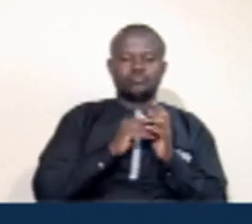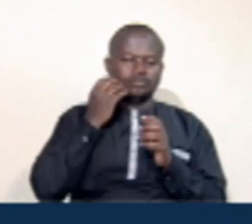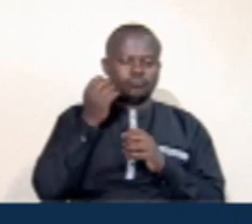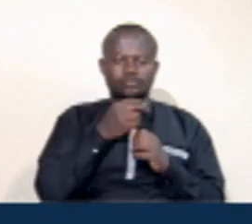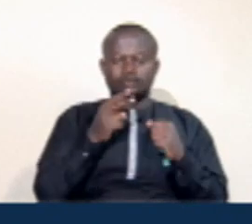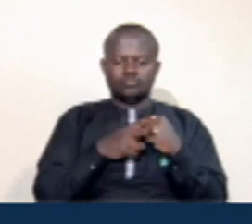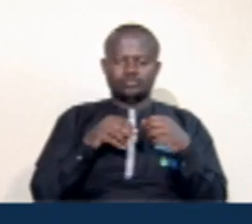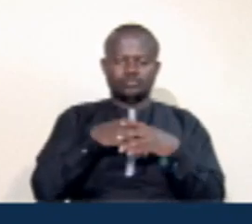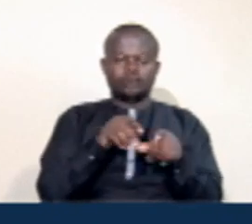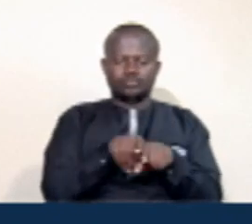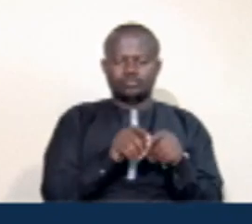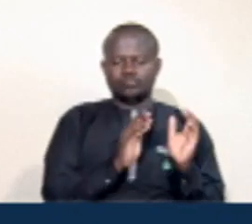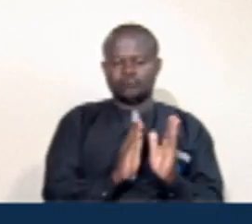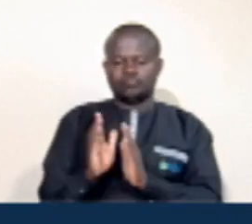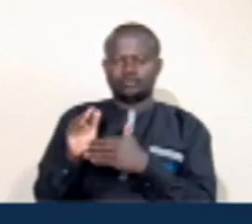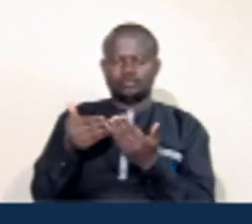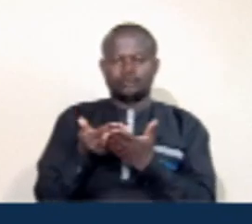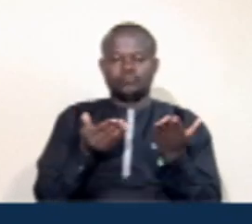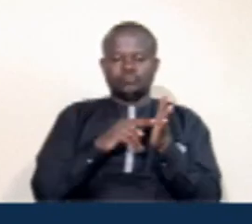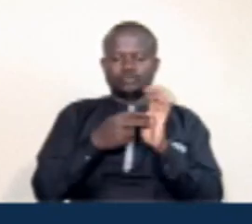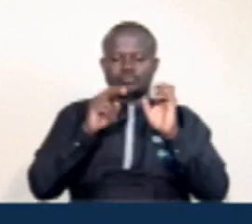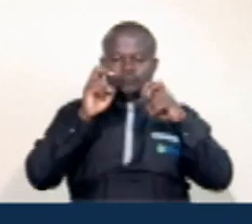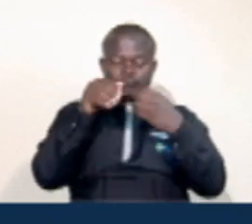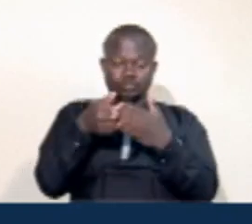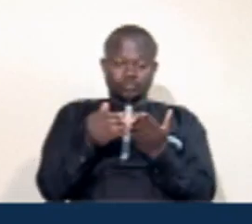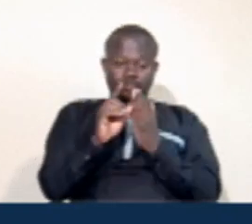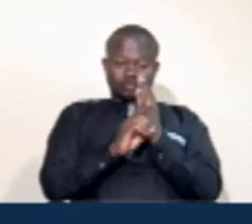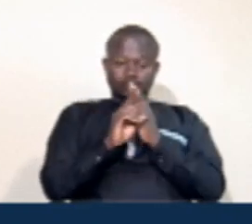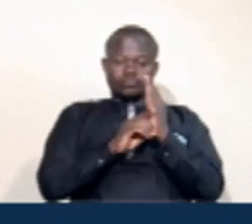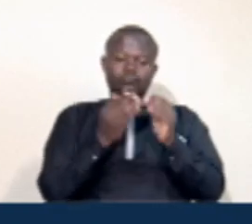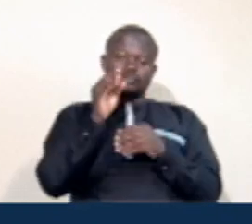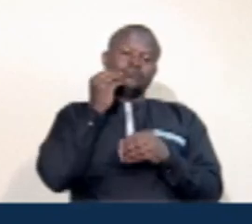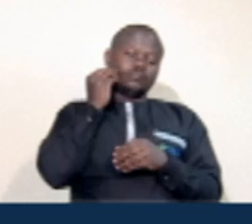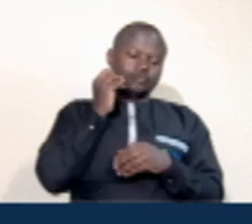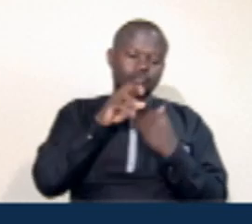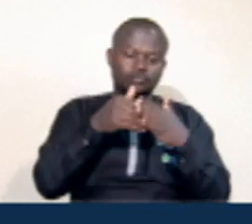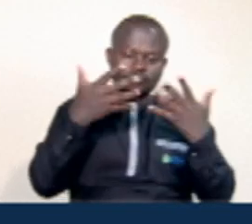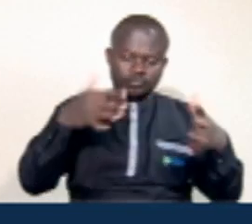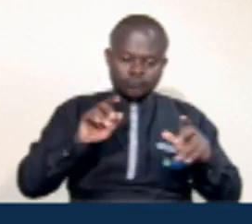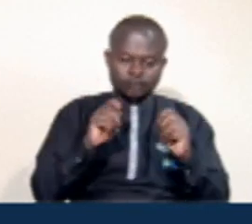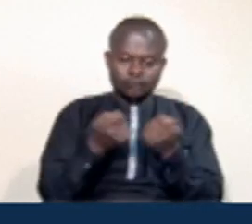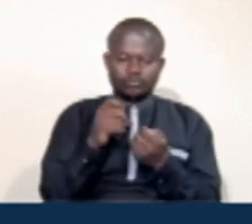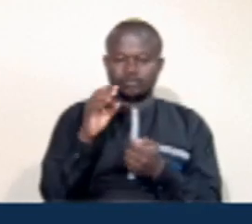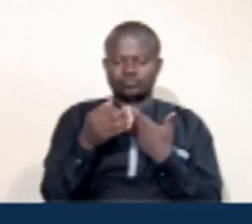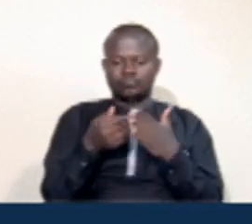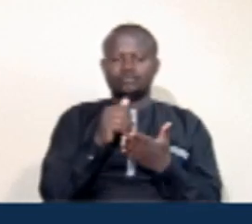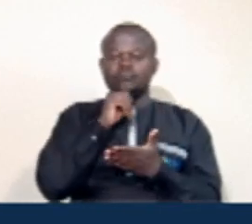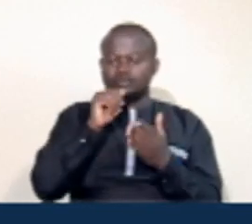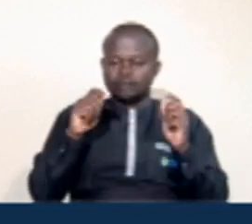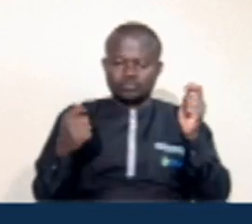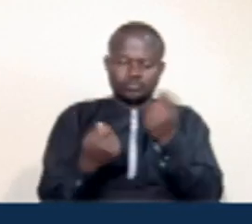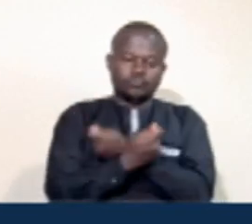kwa 7 nk'uko byari biteganyijwe bivuze ko rero itariki yo gutaha cyangwa se yo kurangiza igihembwe cya gatatu ntago